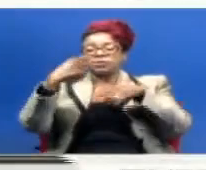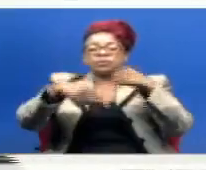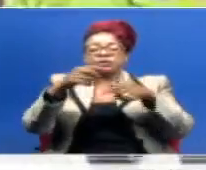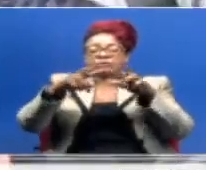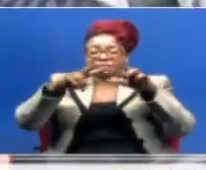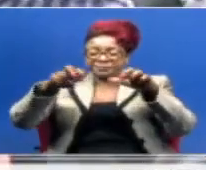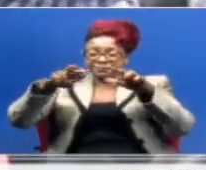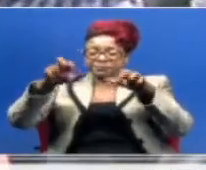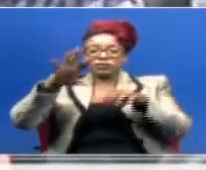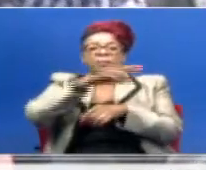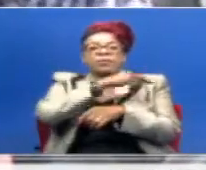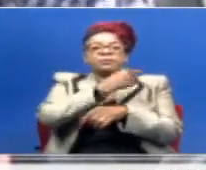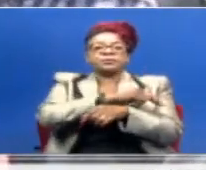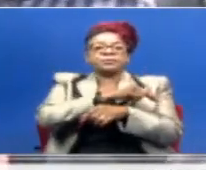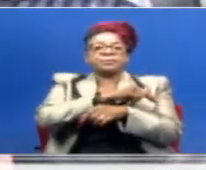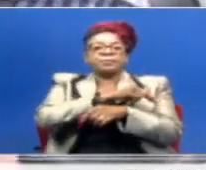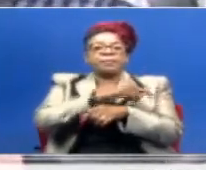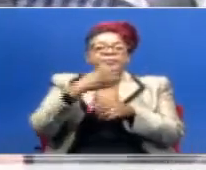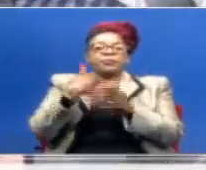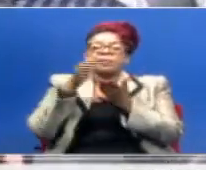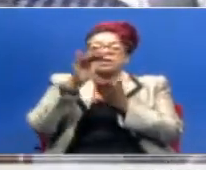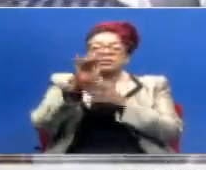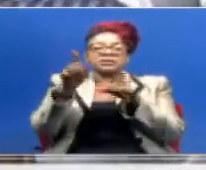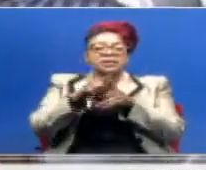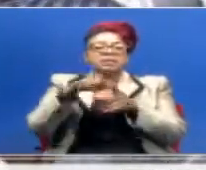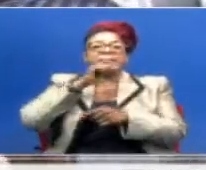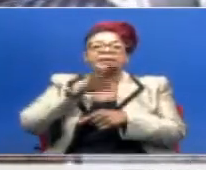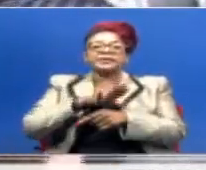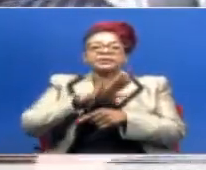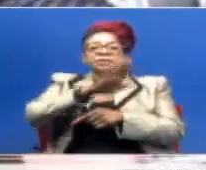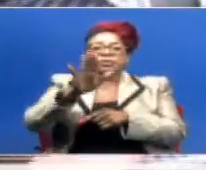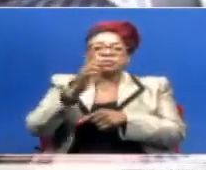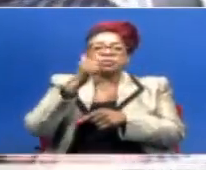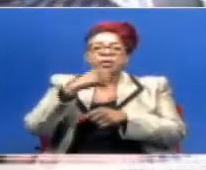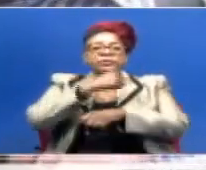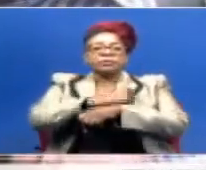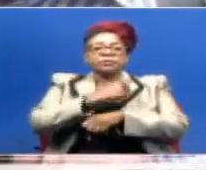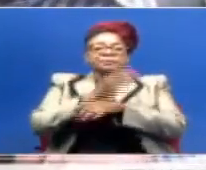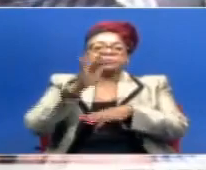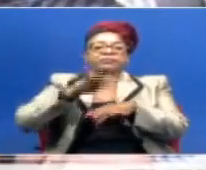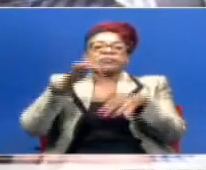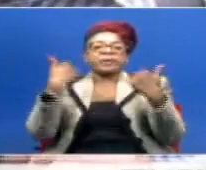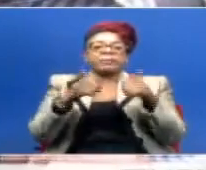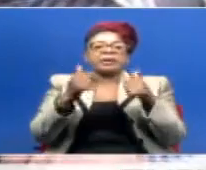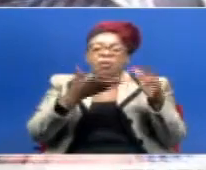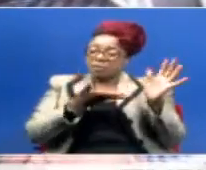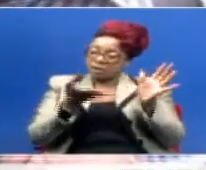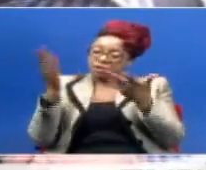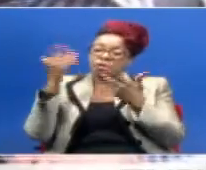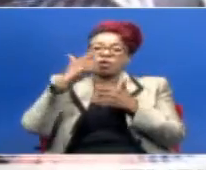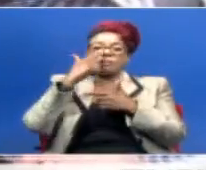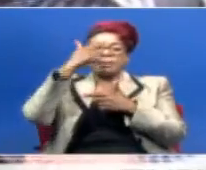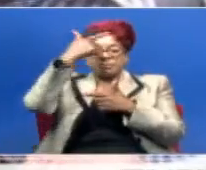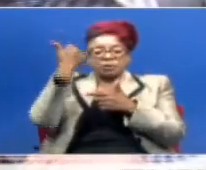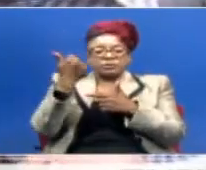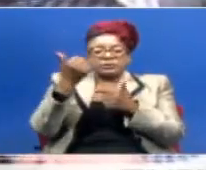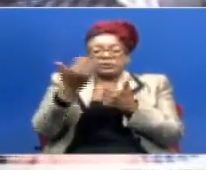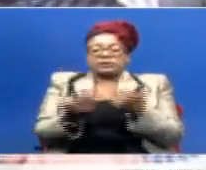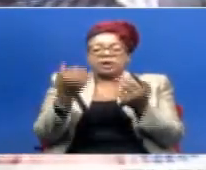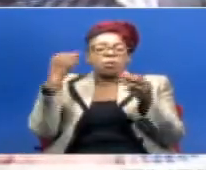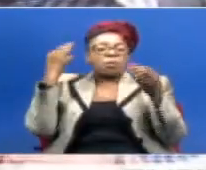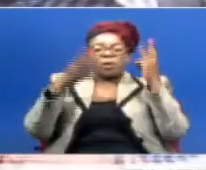hospitalini. Sisi tunaomba kama wazazi, wale watoto ambao bado wako shuleni hawako affected, twende nao nyumbani kwa sababu watoto wako na wasiwasi na